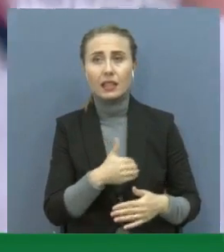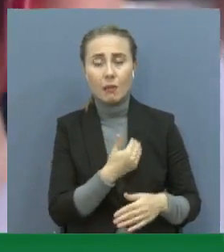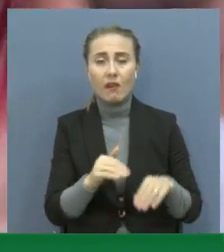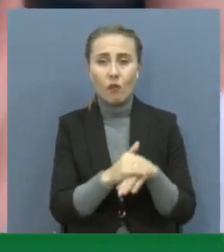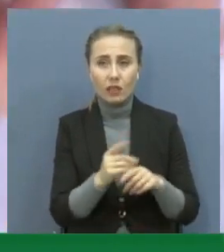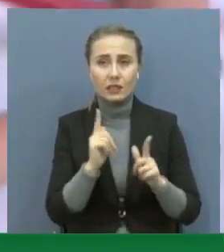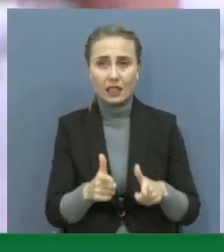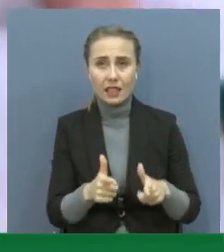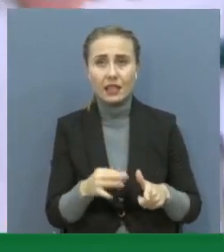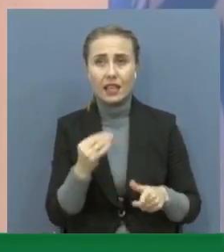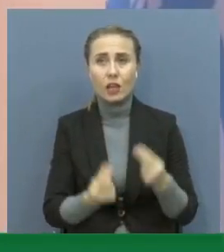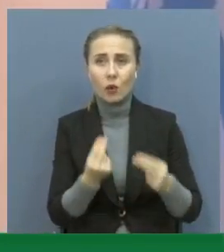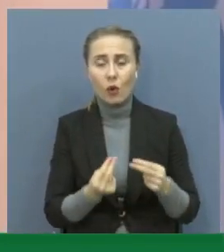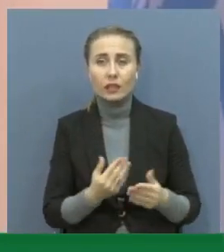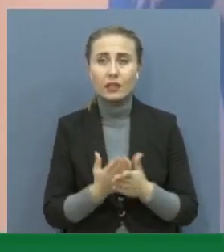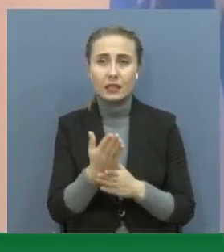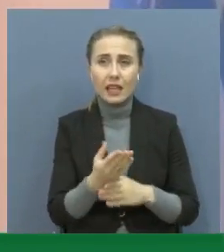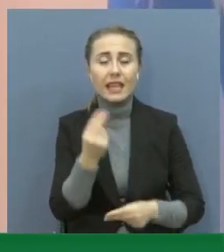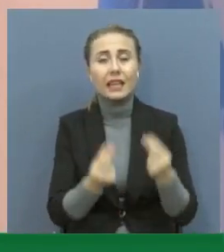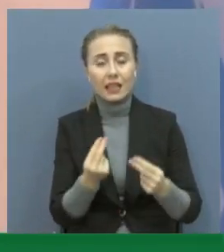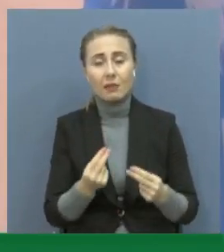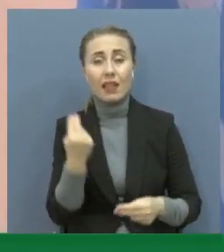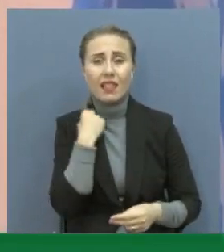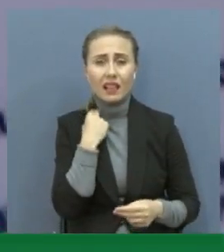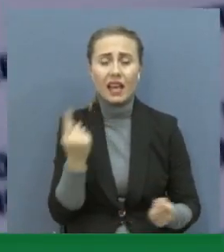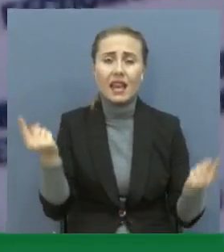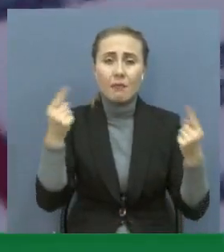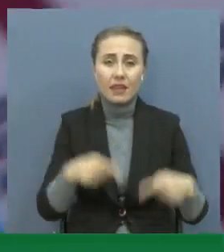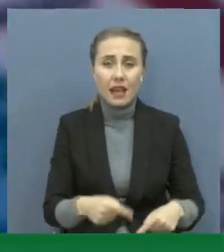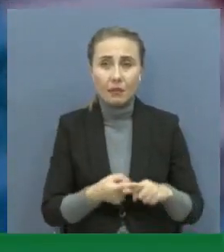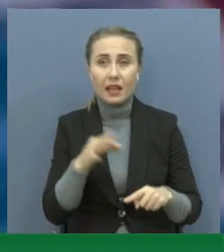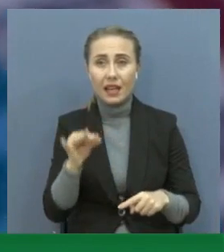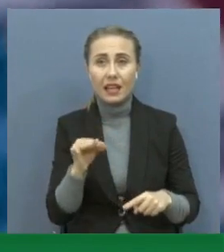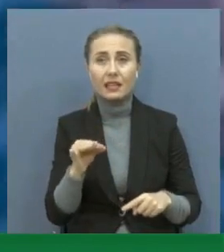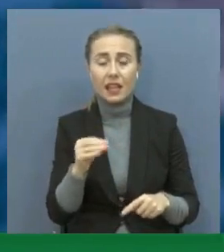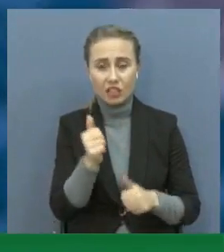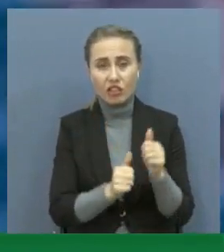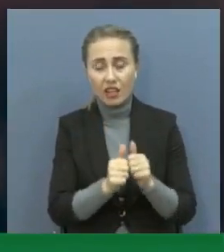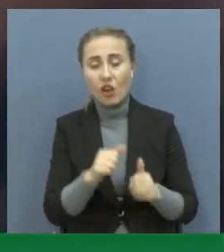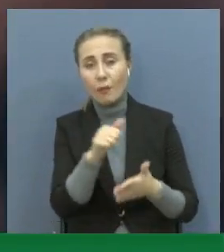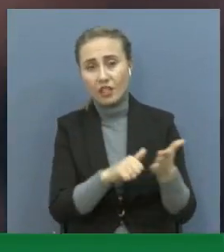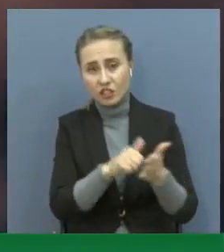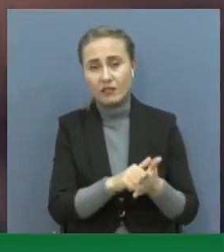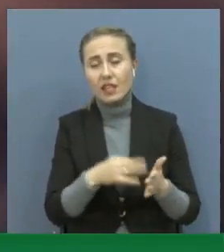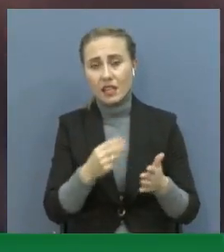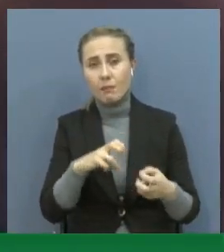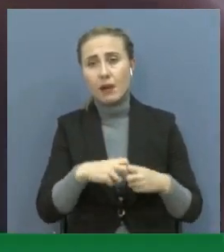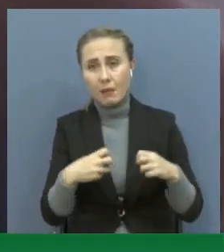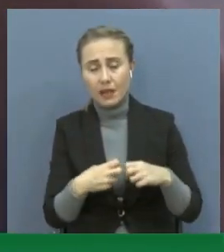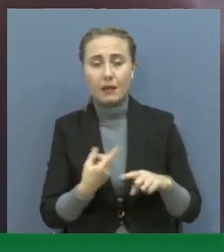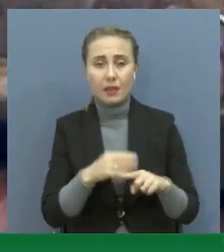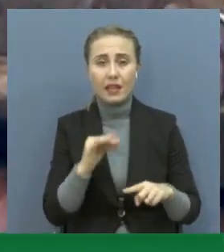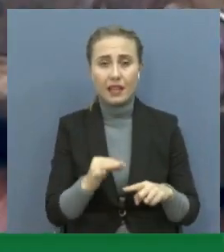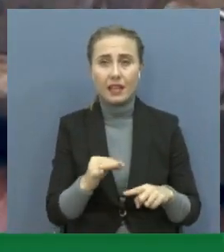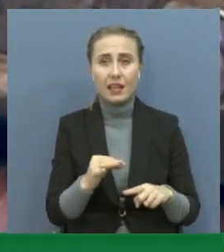ограничение посещения игорных заведений. Игроманы попадают в долговые ямы, и зачастую это становится причиной бытовых проблем, иногда даже